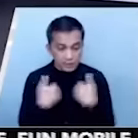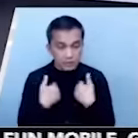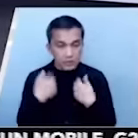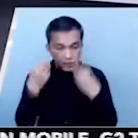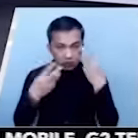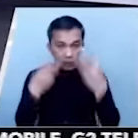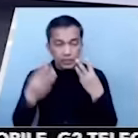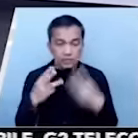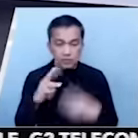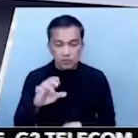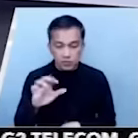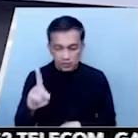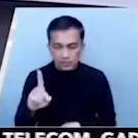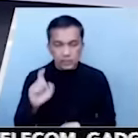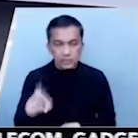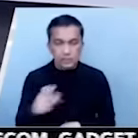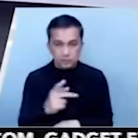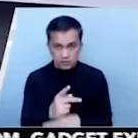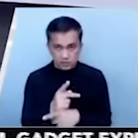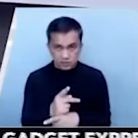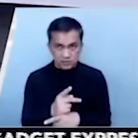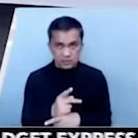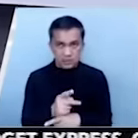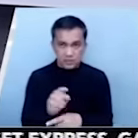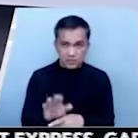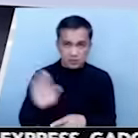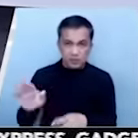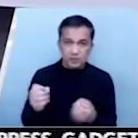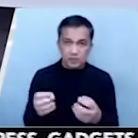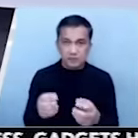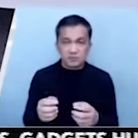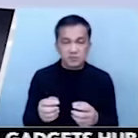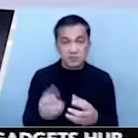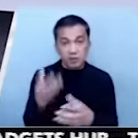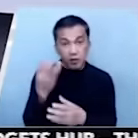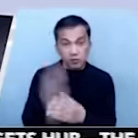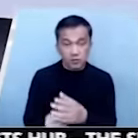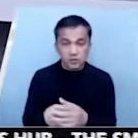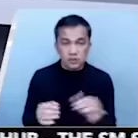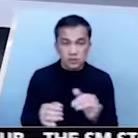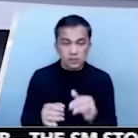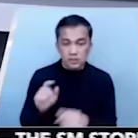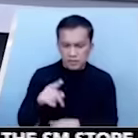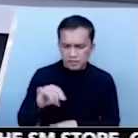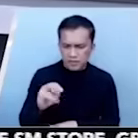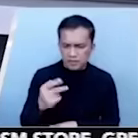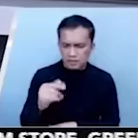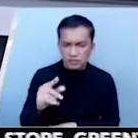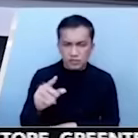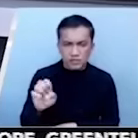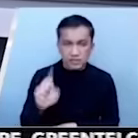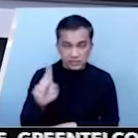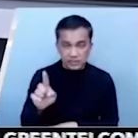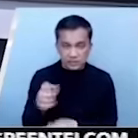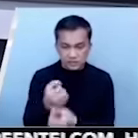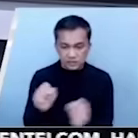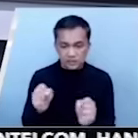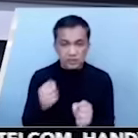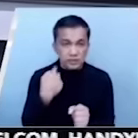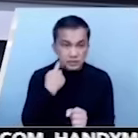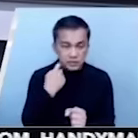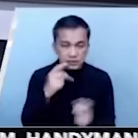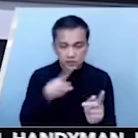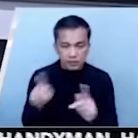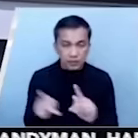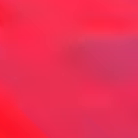dapat protektahan. Marami sa kanila ang nangaring maubos gaya ng panguli na may isang na-rescue kamakailan sa Palawan.